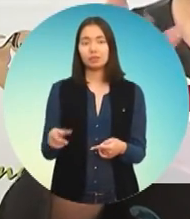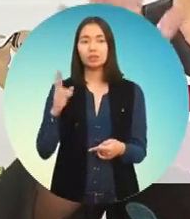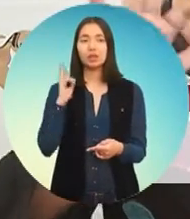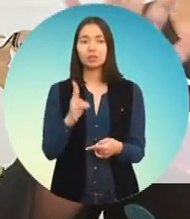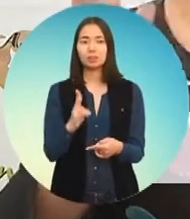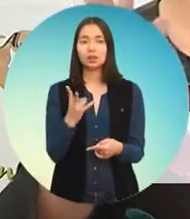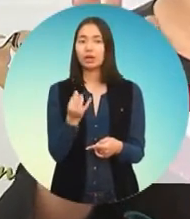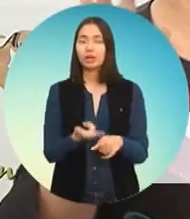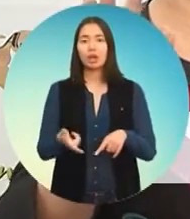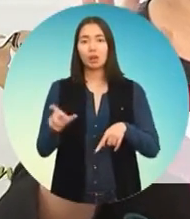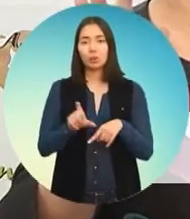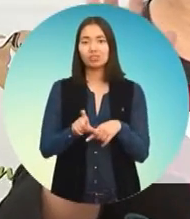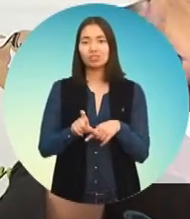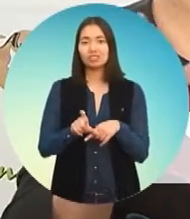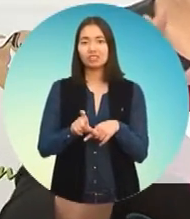которые не